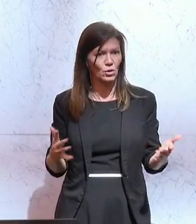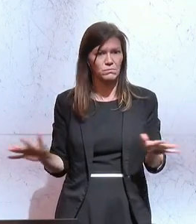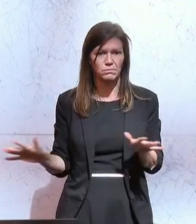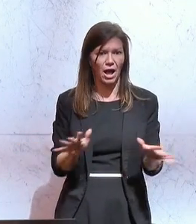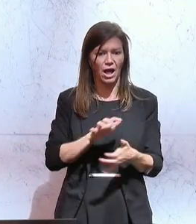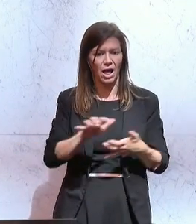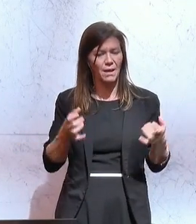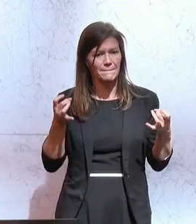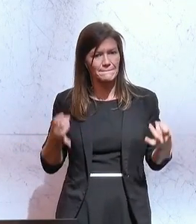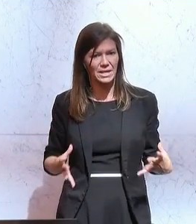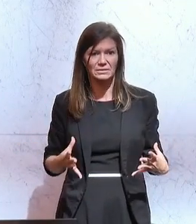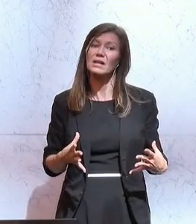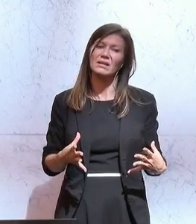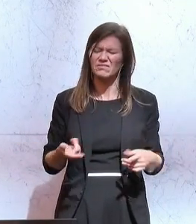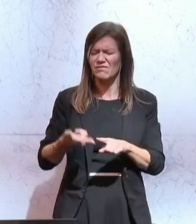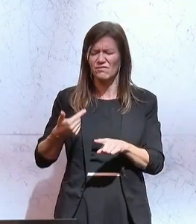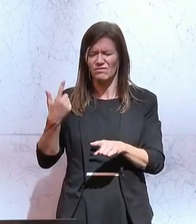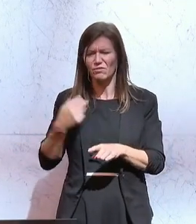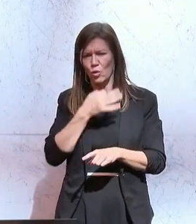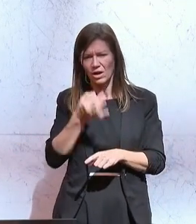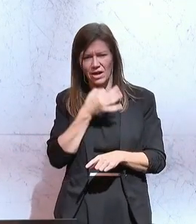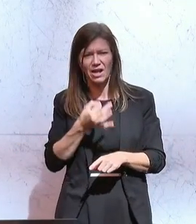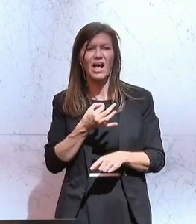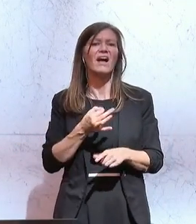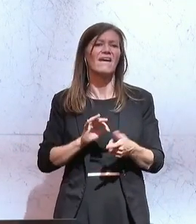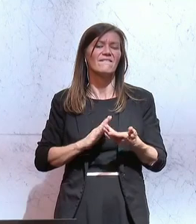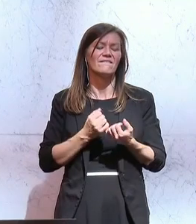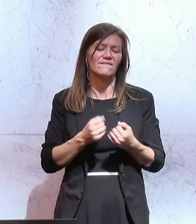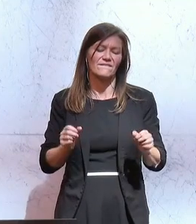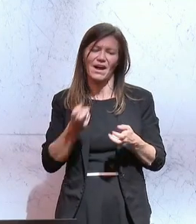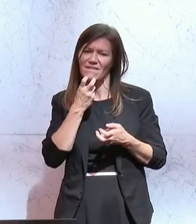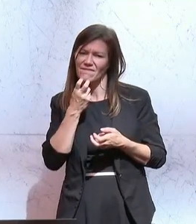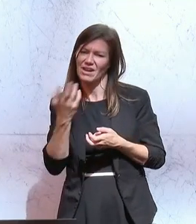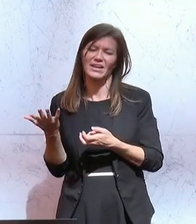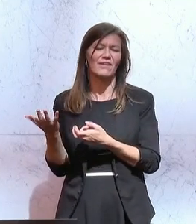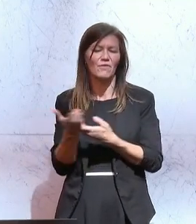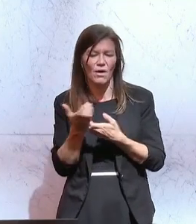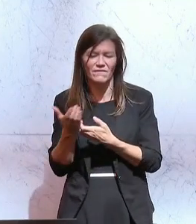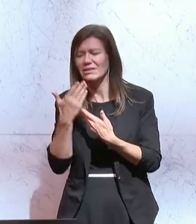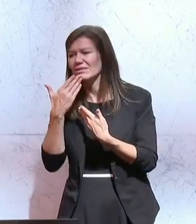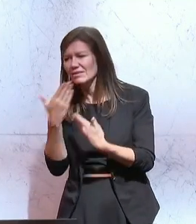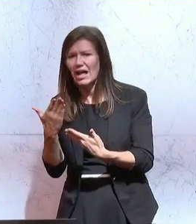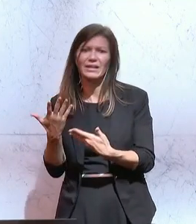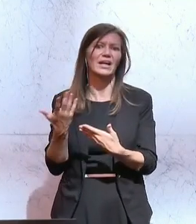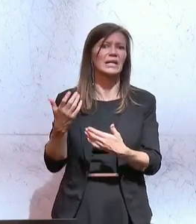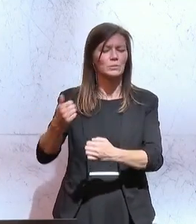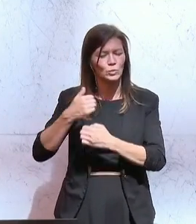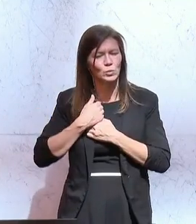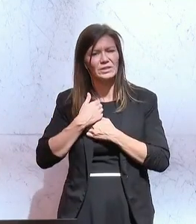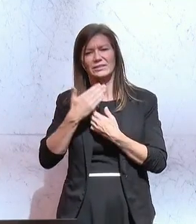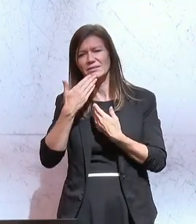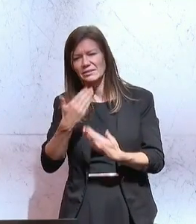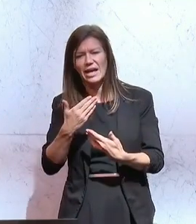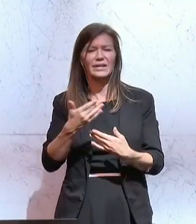bei den Männern und Frauen der Freiwilligen Feuerwehr bedanken, bei den freiwilligen Helfern, bei den Soldatinnen und Soldaten des österreichischen Bundesheeres, bei